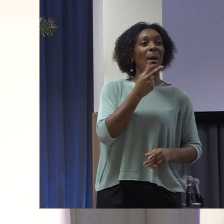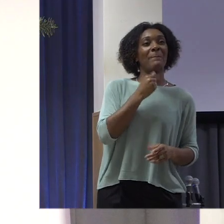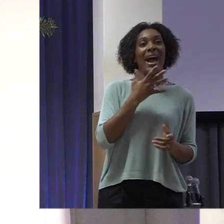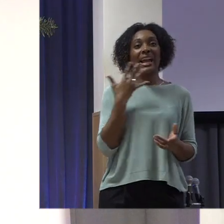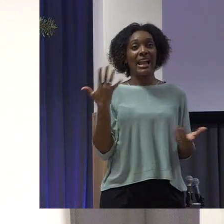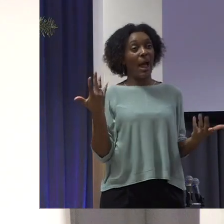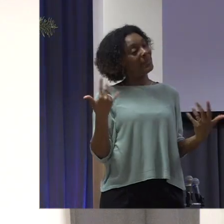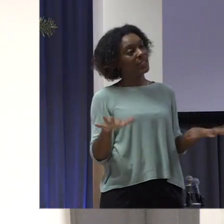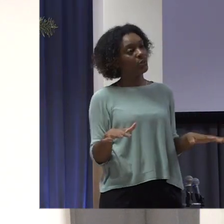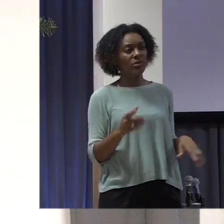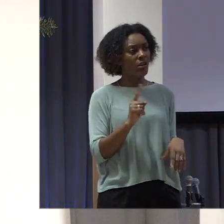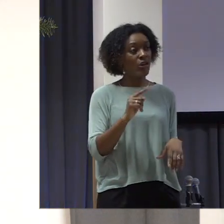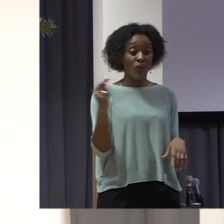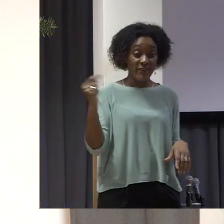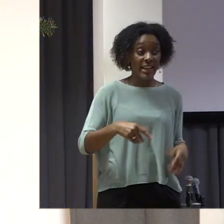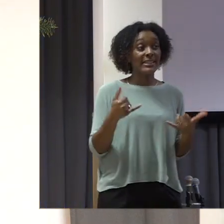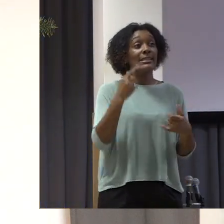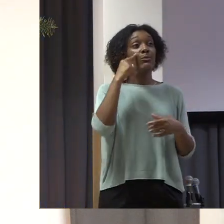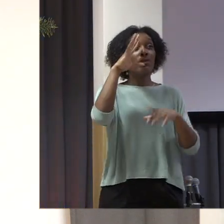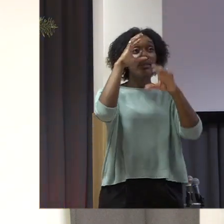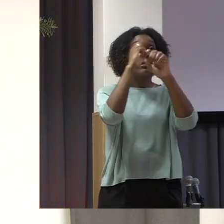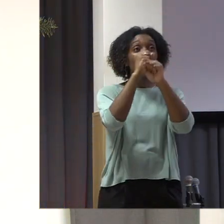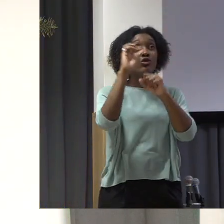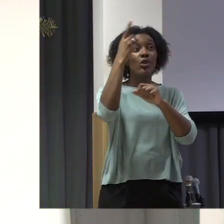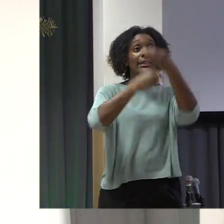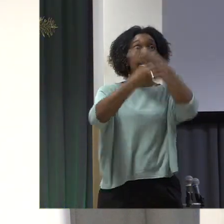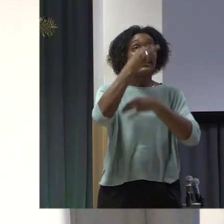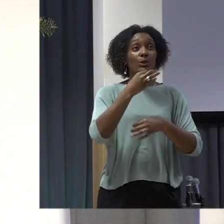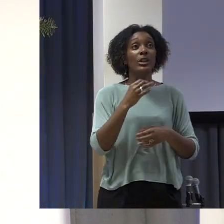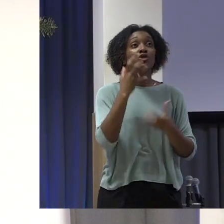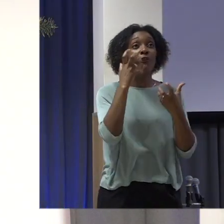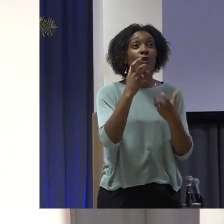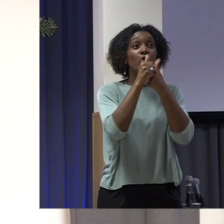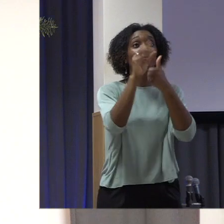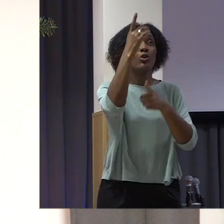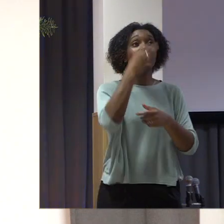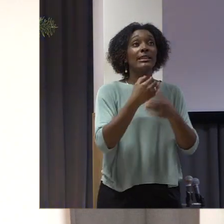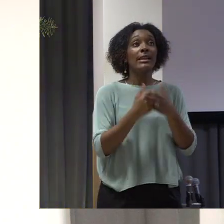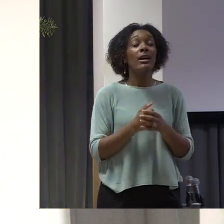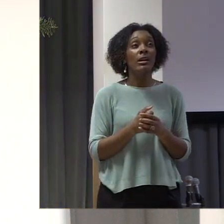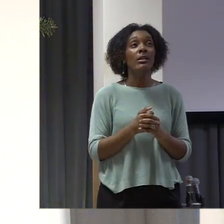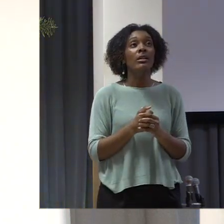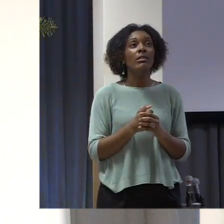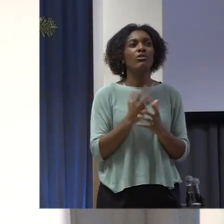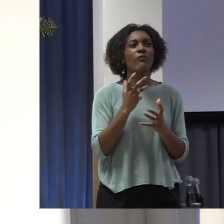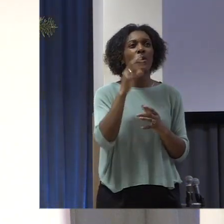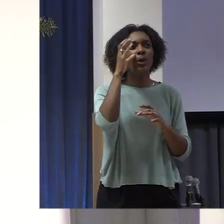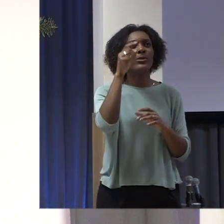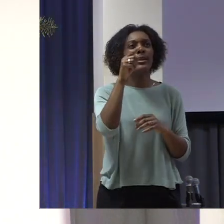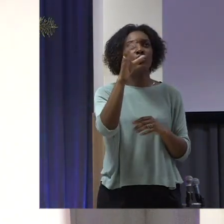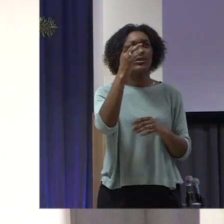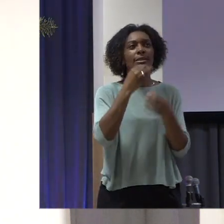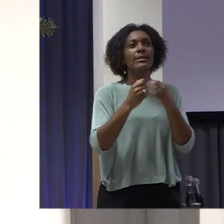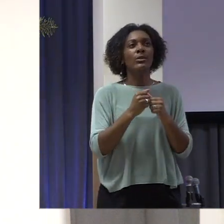pour satisfaire ma conscience. Je suis là pour entendre ce que Dieu a à me dire. Dieu utilise